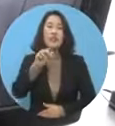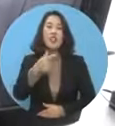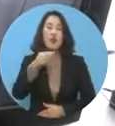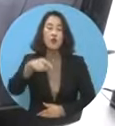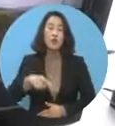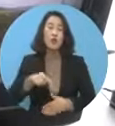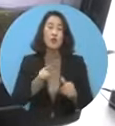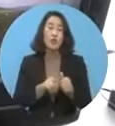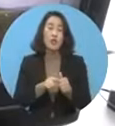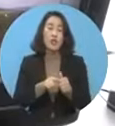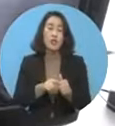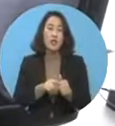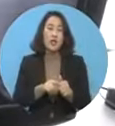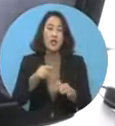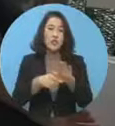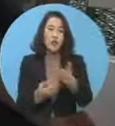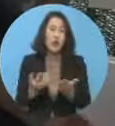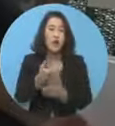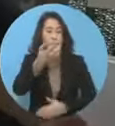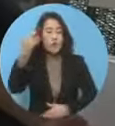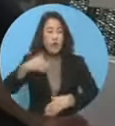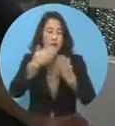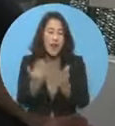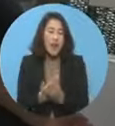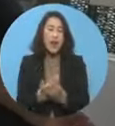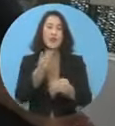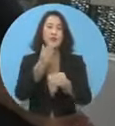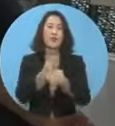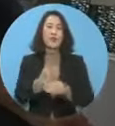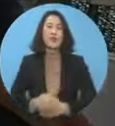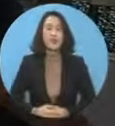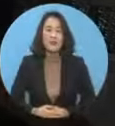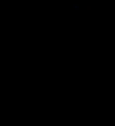귀농의 꿈이 연결어갑니다. 생명의 땅 으뜸 전남 도정뉴스 김동진입니다.